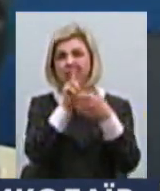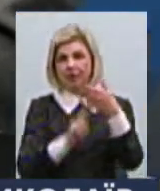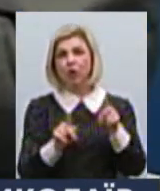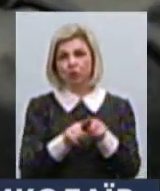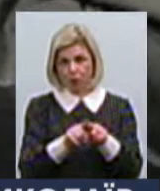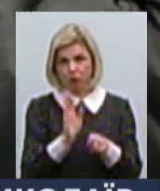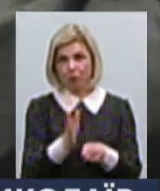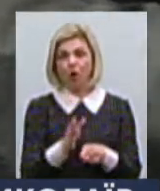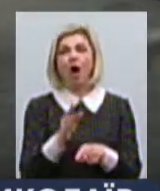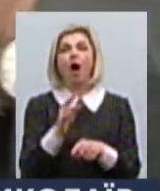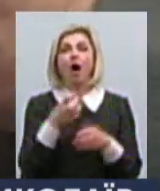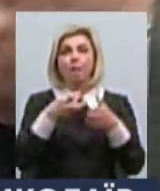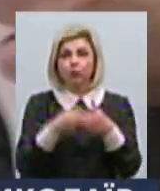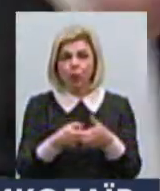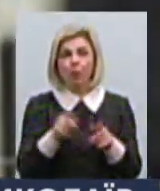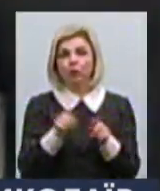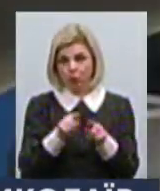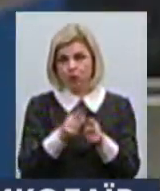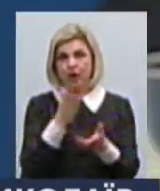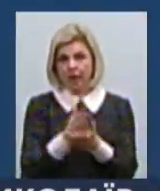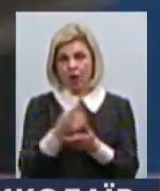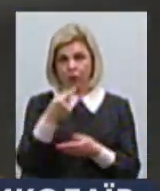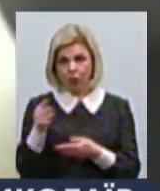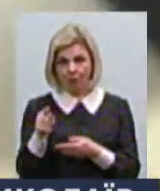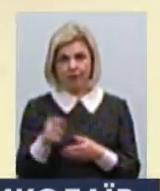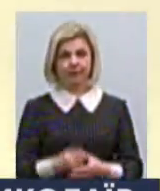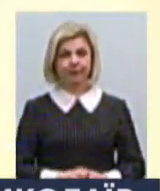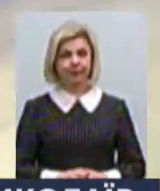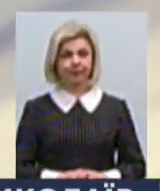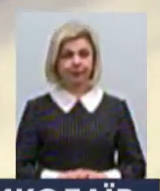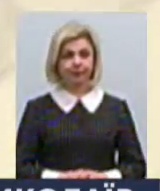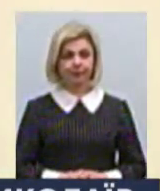чим відрізняється? Вона теж має номер, вона на